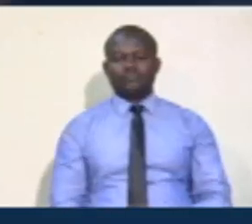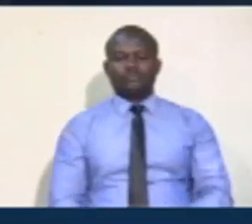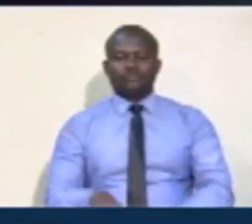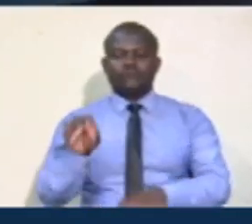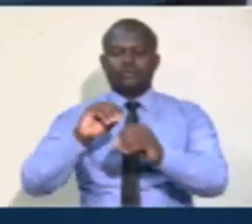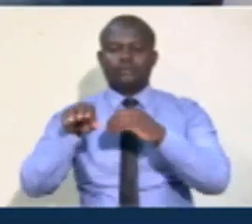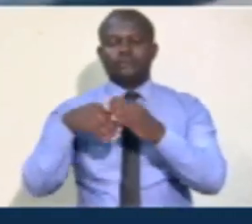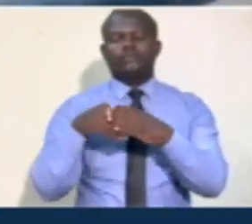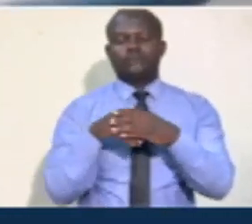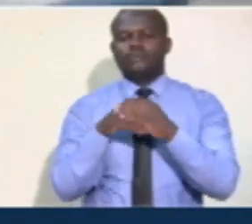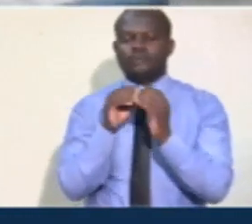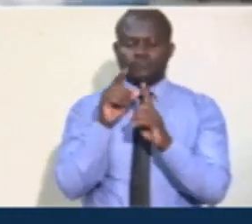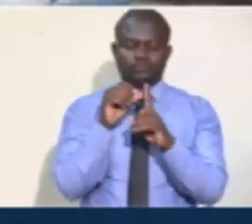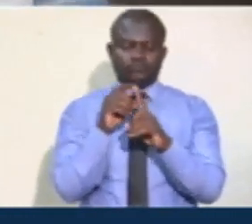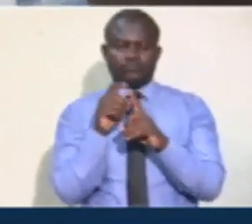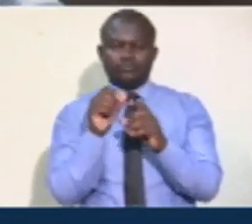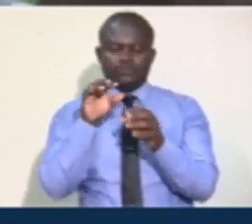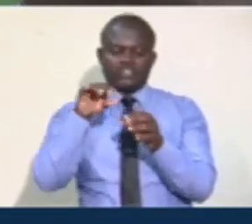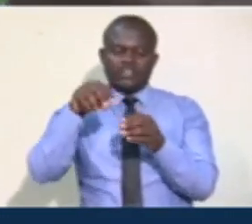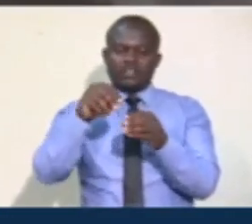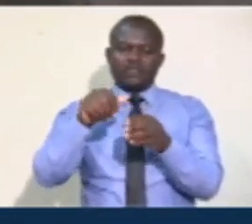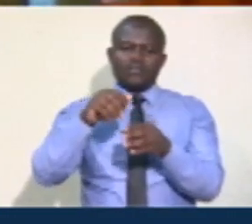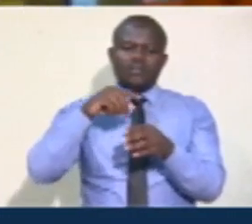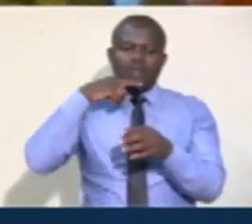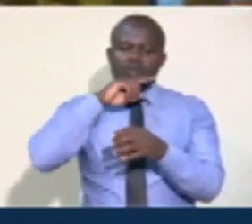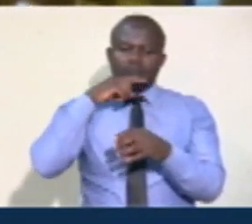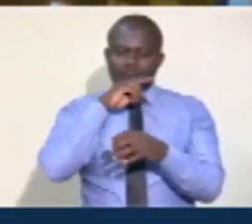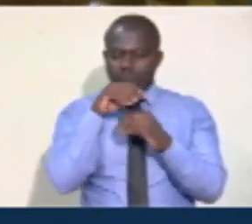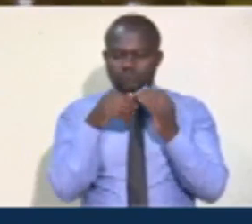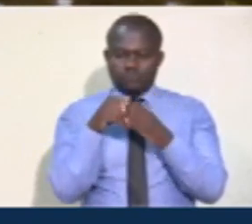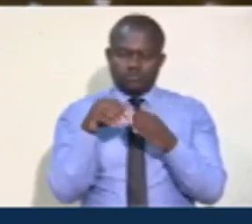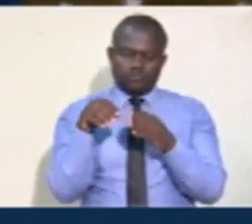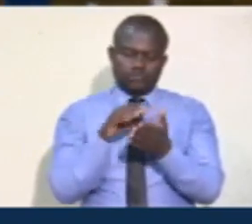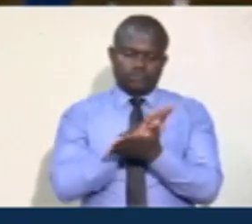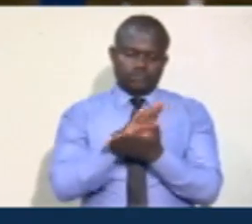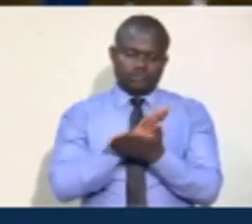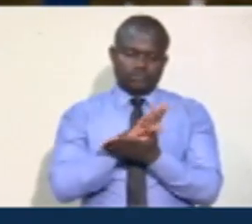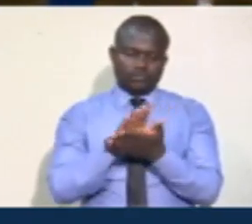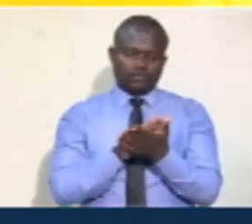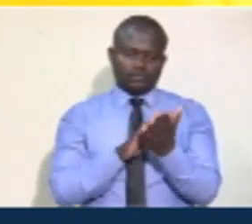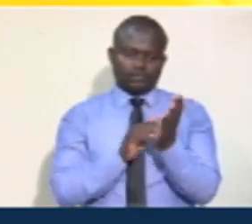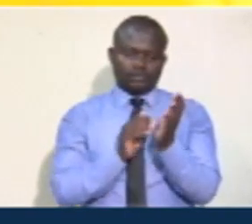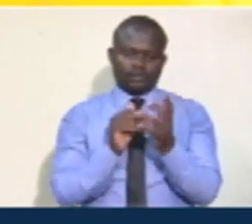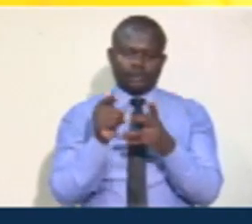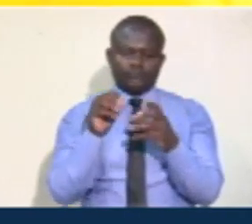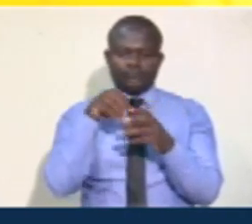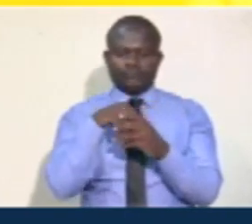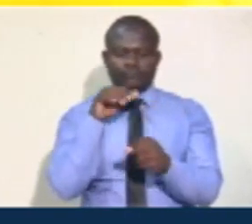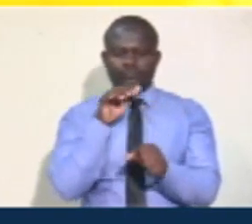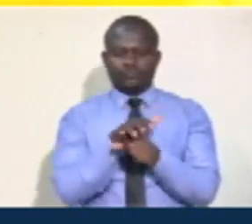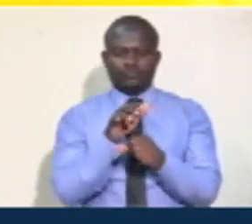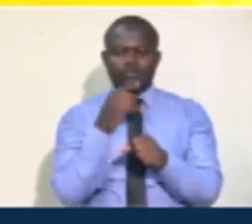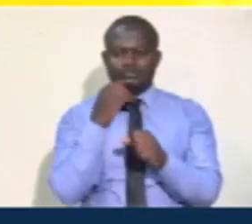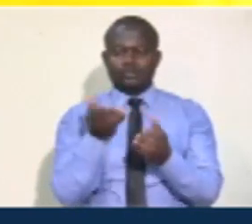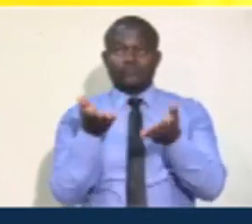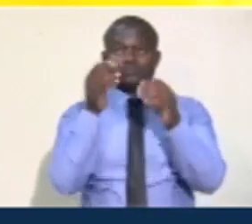gukora mu maduka umuceri ifu y'ubugari izwi nka kawunga amavuta isabune n'isukari biri mu bintu abaturage bari kuvuga ko